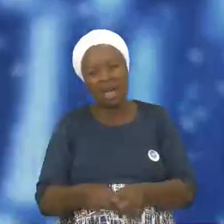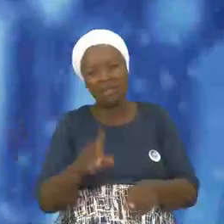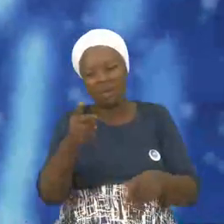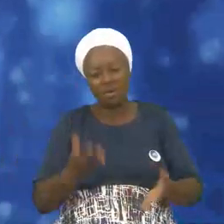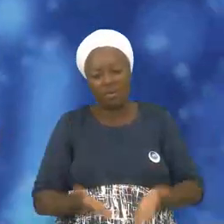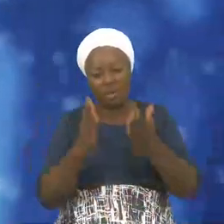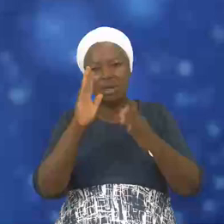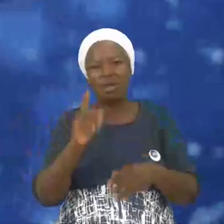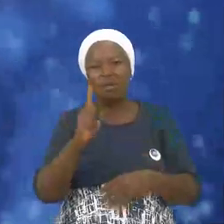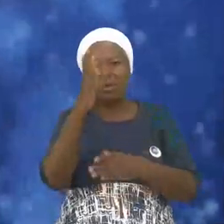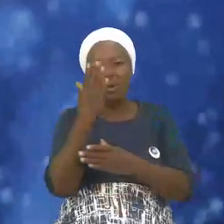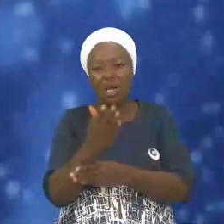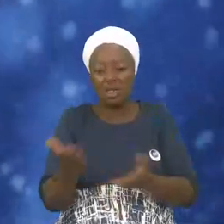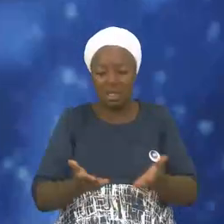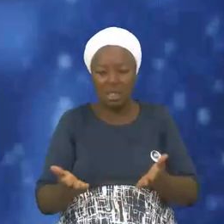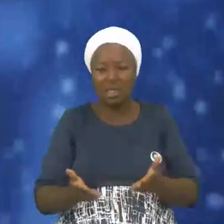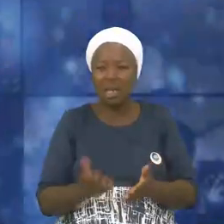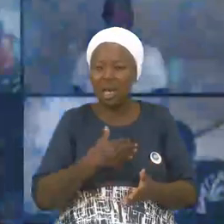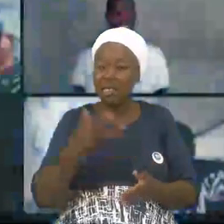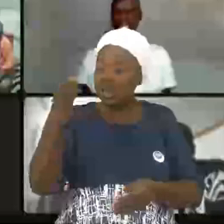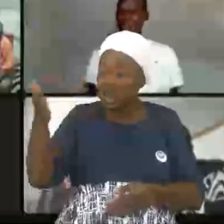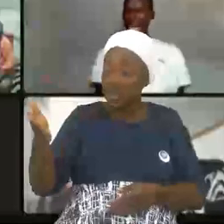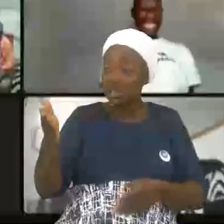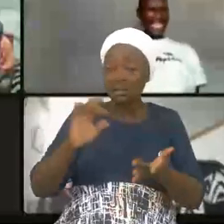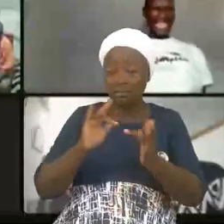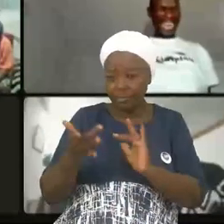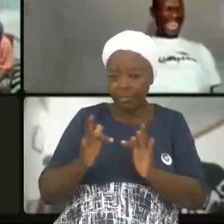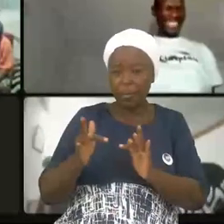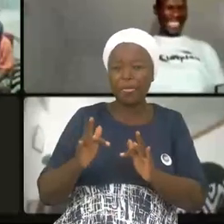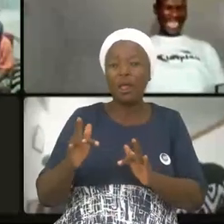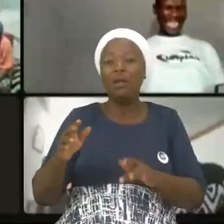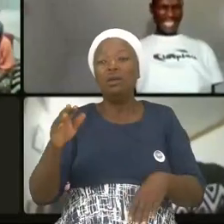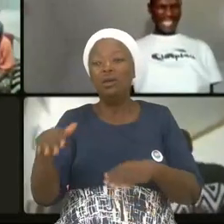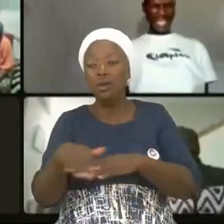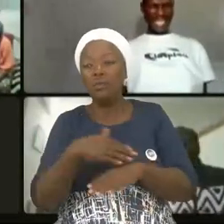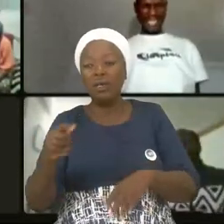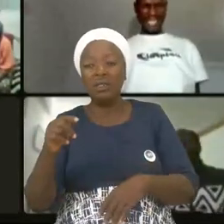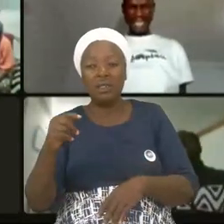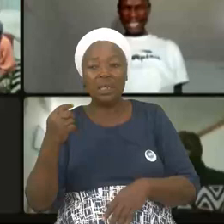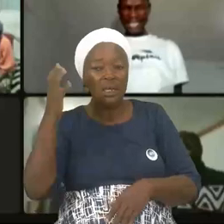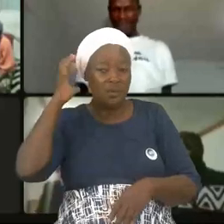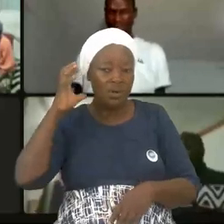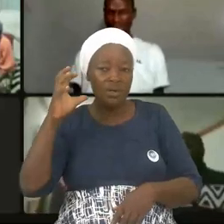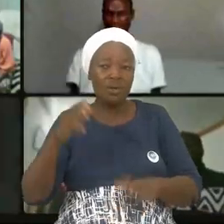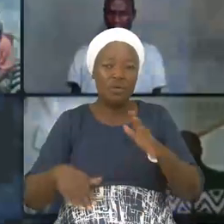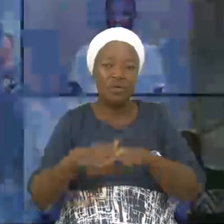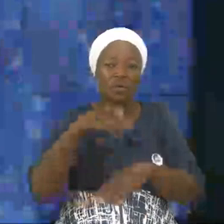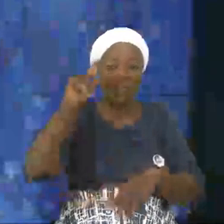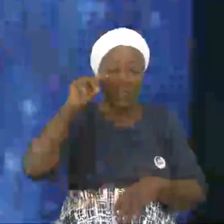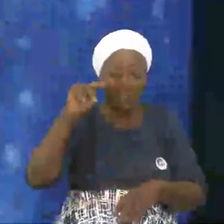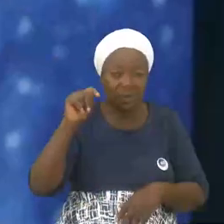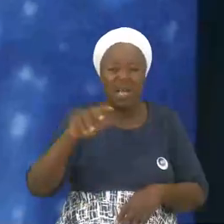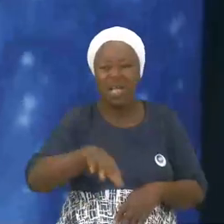grande opportunité as-tu comme tu lèves la main ici, au lieu principal et là-bas en ligne, à